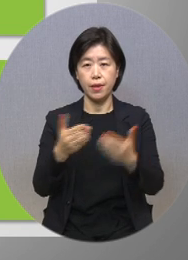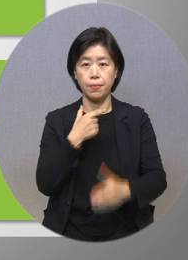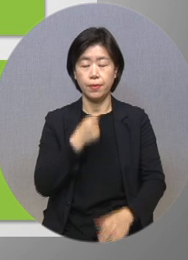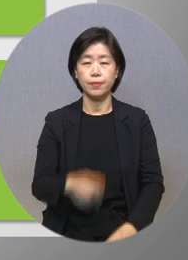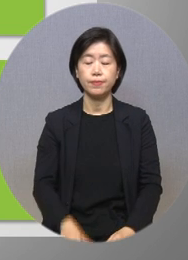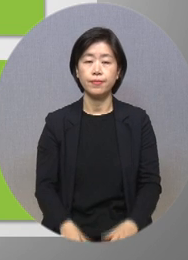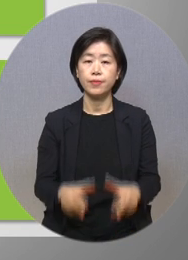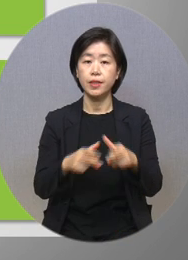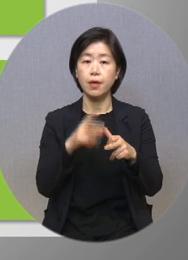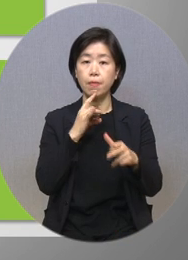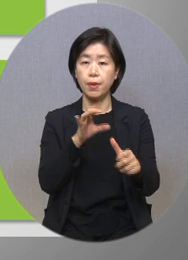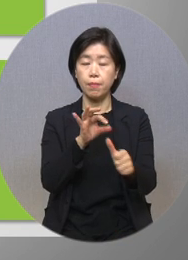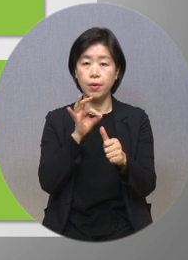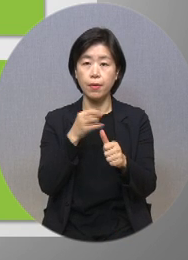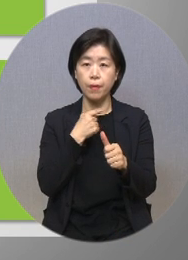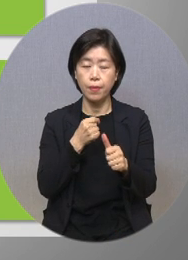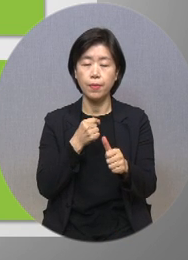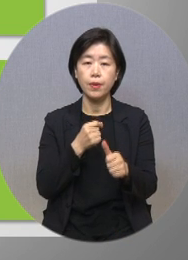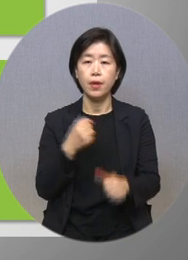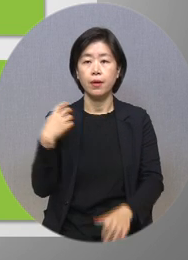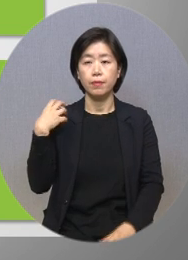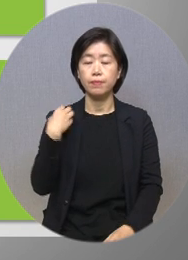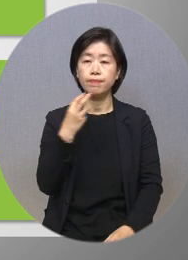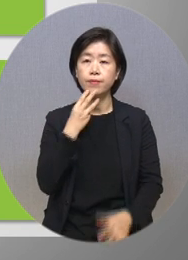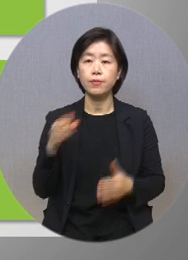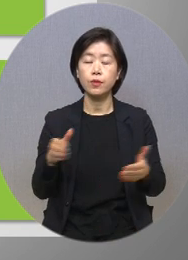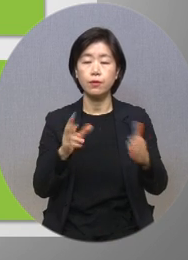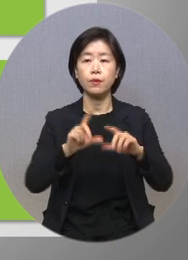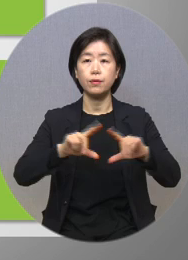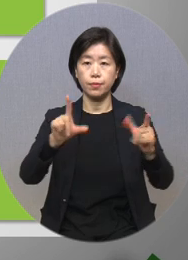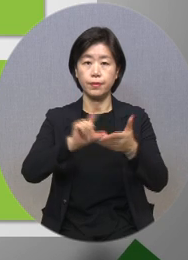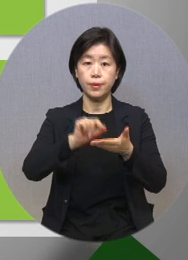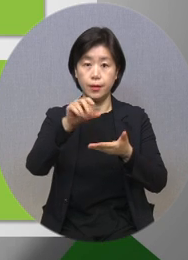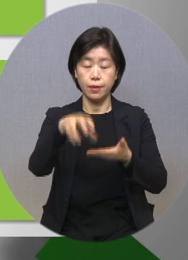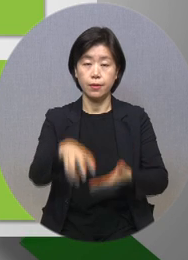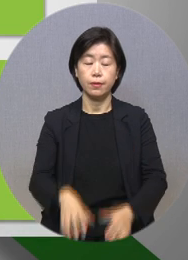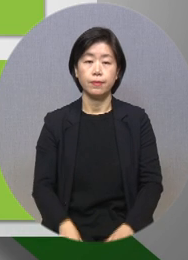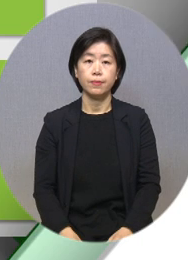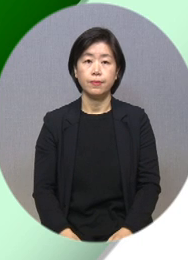장애인만 채용하며 담당 지사는 경기 동부지사입니다.